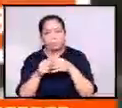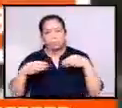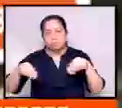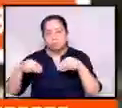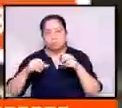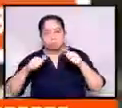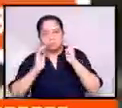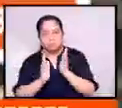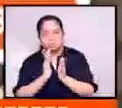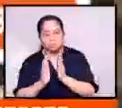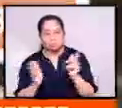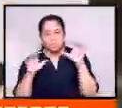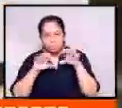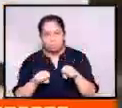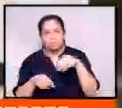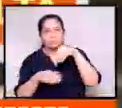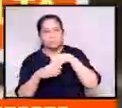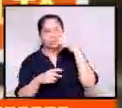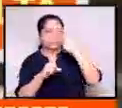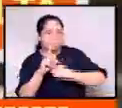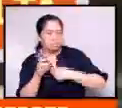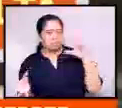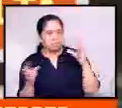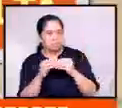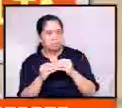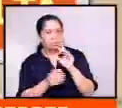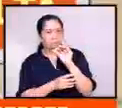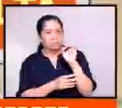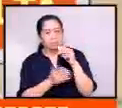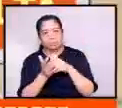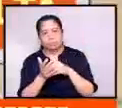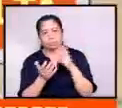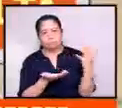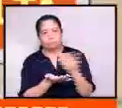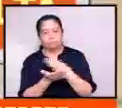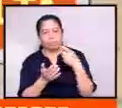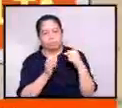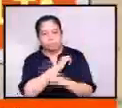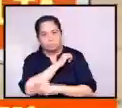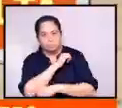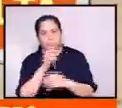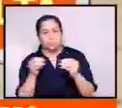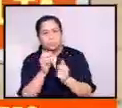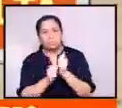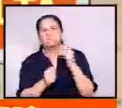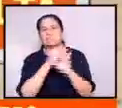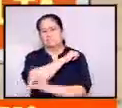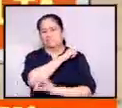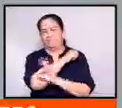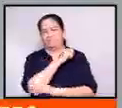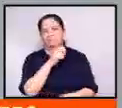at masahista huhulihin. Sa loob ng isang buwan, umabot na sa halos 800,000 piso ang nakolekta. Karamihan mga